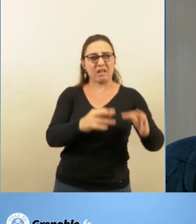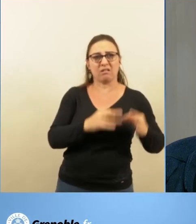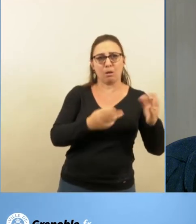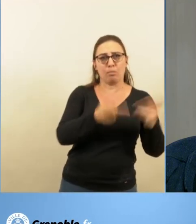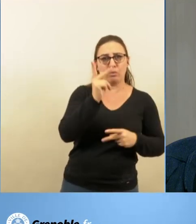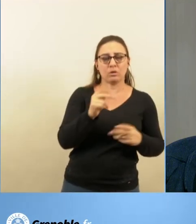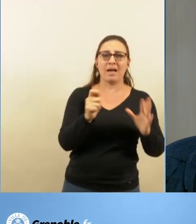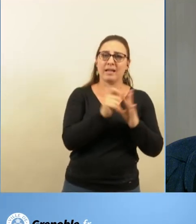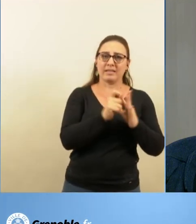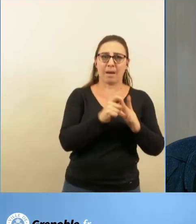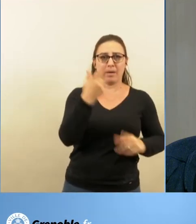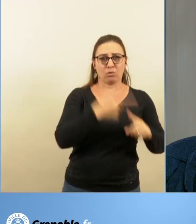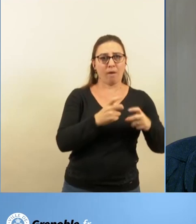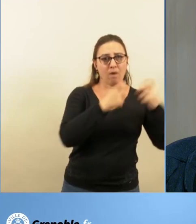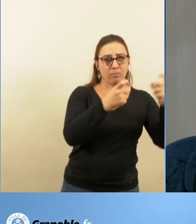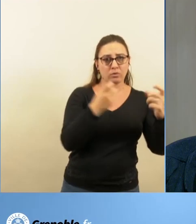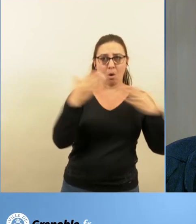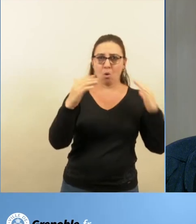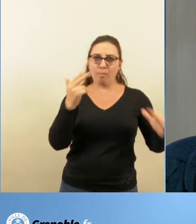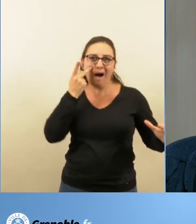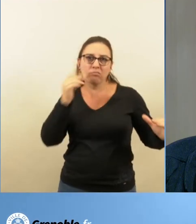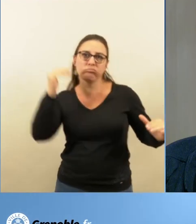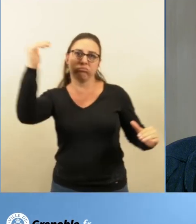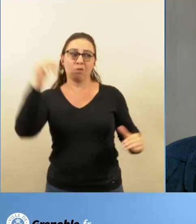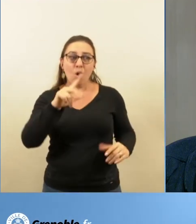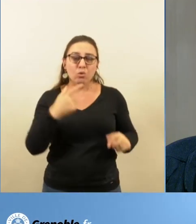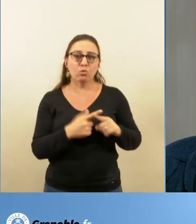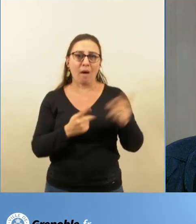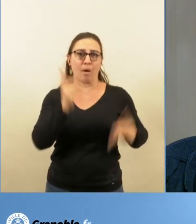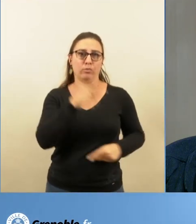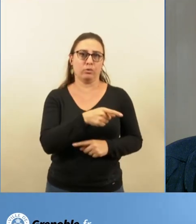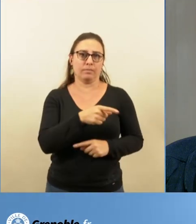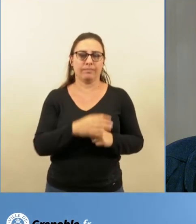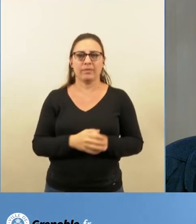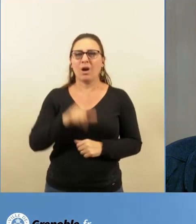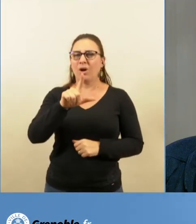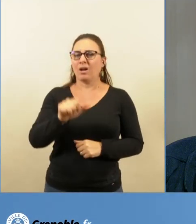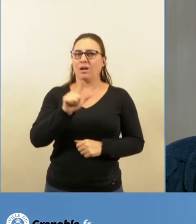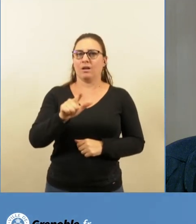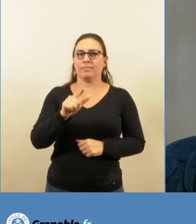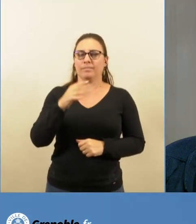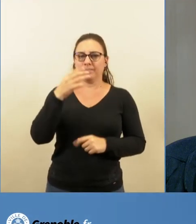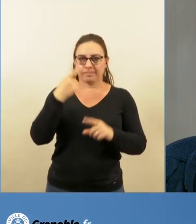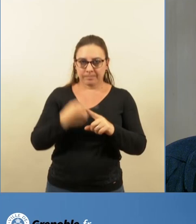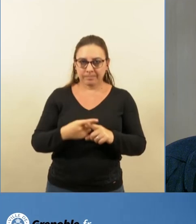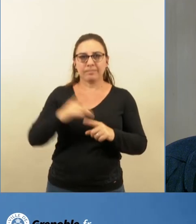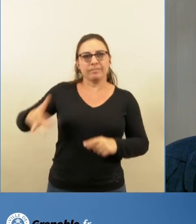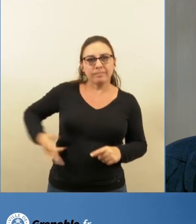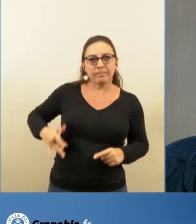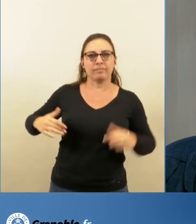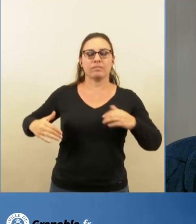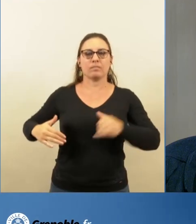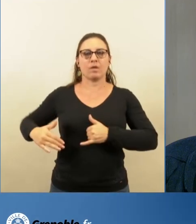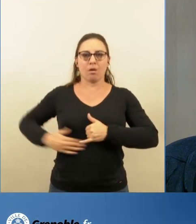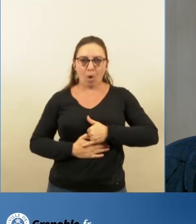un diabète que les 10% les plus aisés 3 fois plus de chances ils ont aussi 2,2 fois plus de chances de développer une maladie du foie ou du pancréas